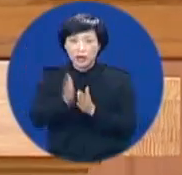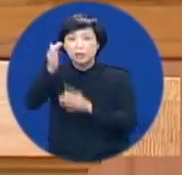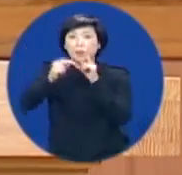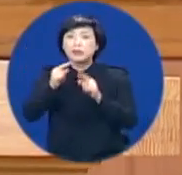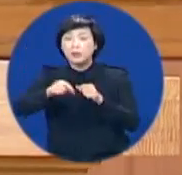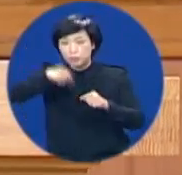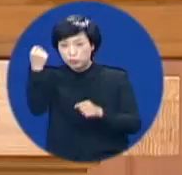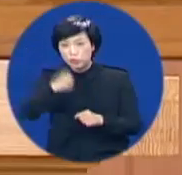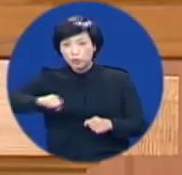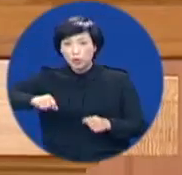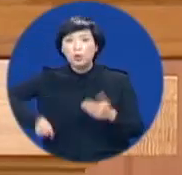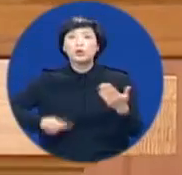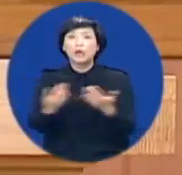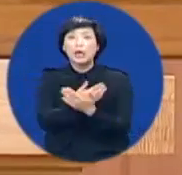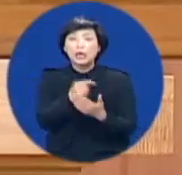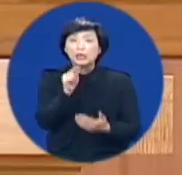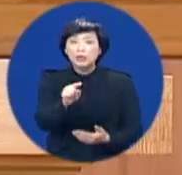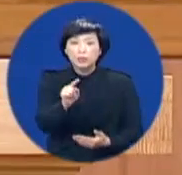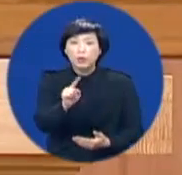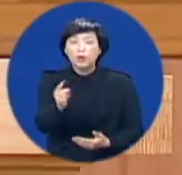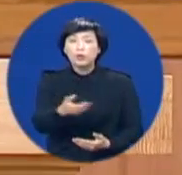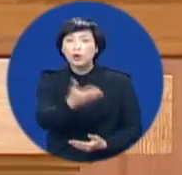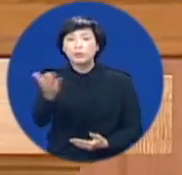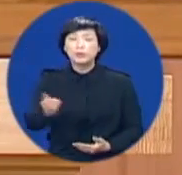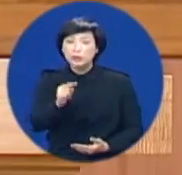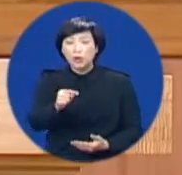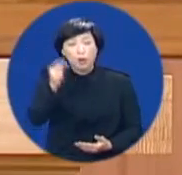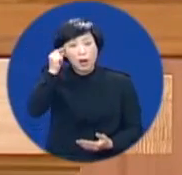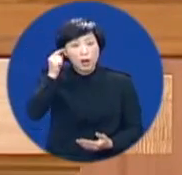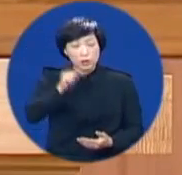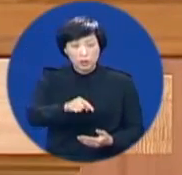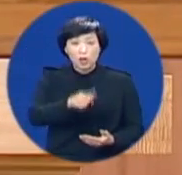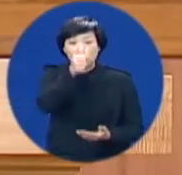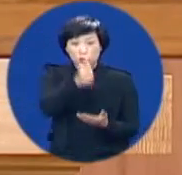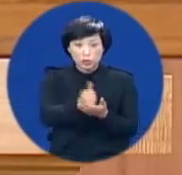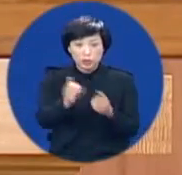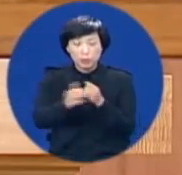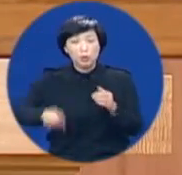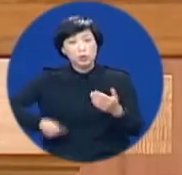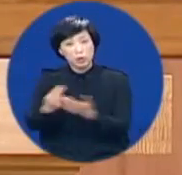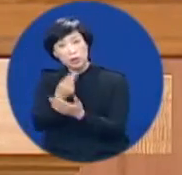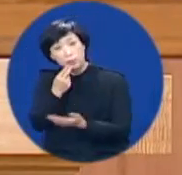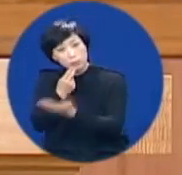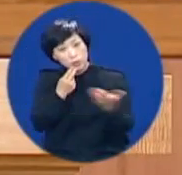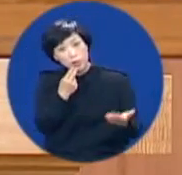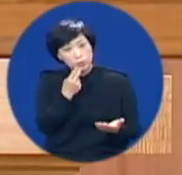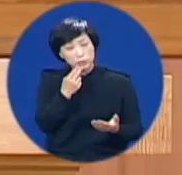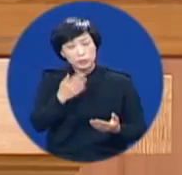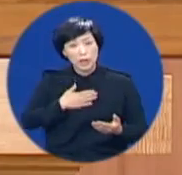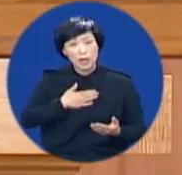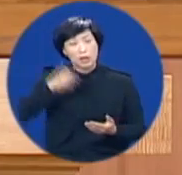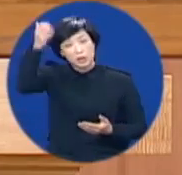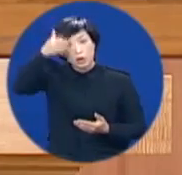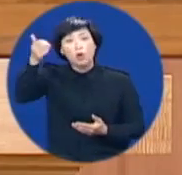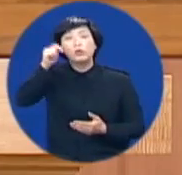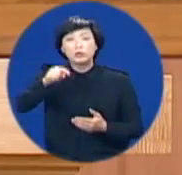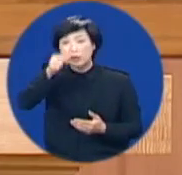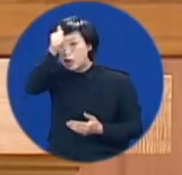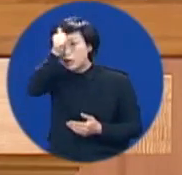회개는 그 자체가 죄이기 때문에 회개를 통하지 않고는 결코 내 영혼인